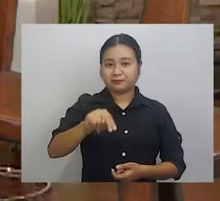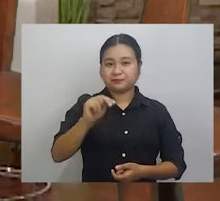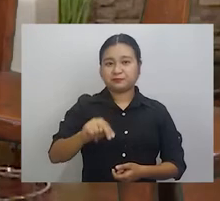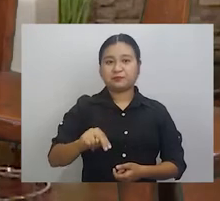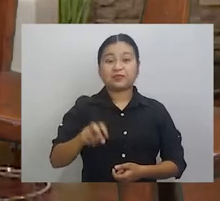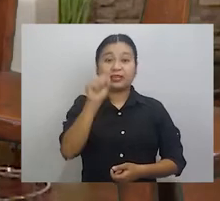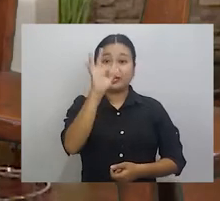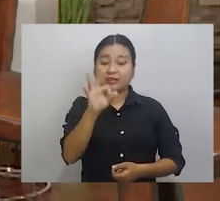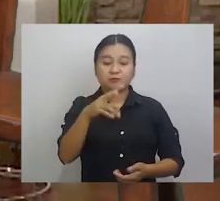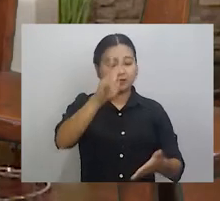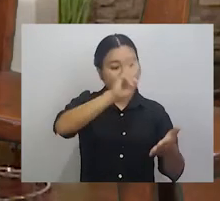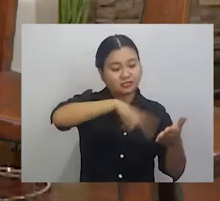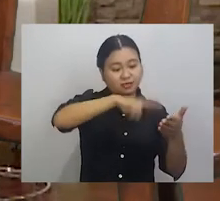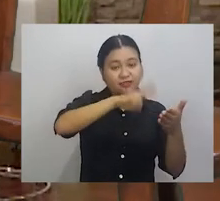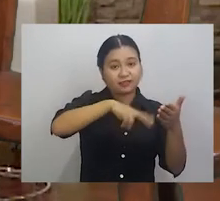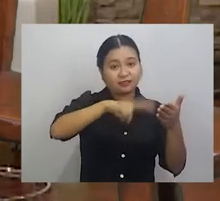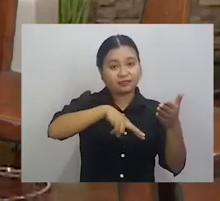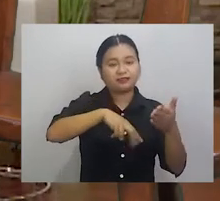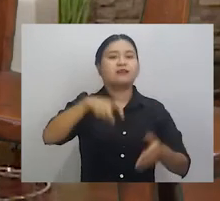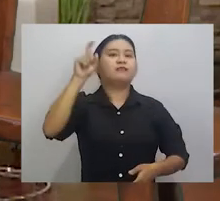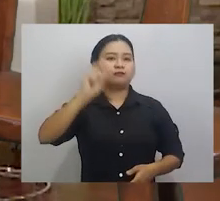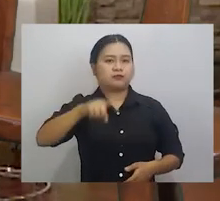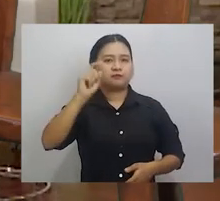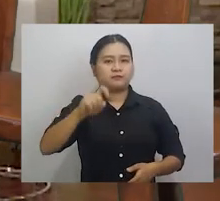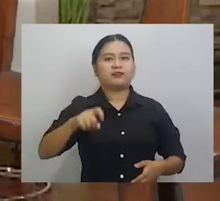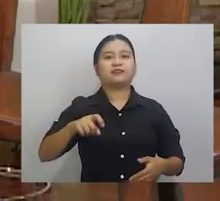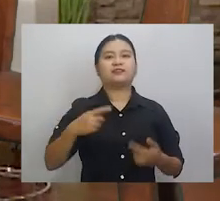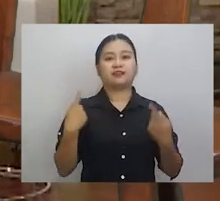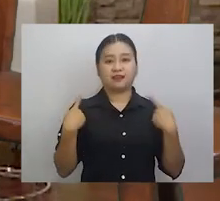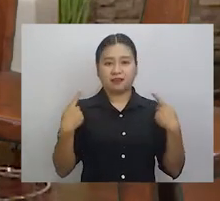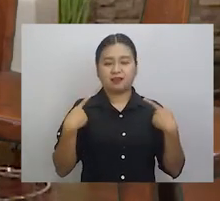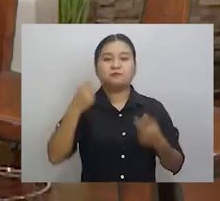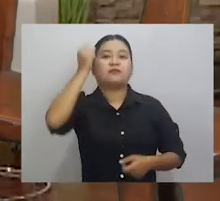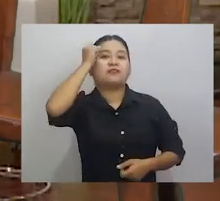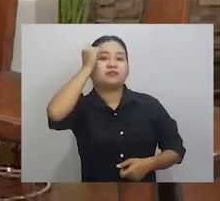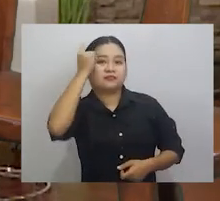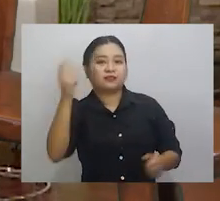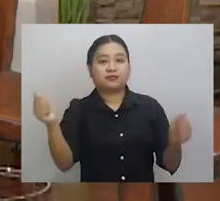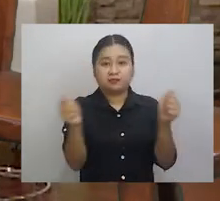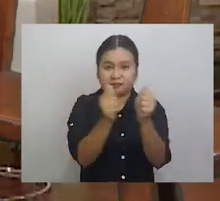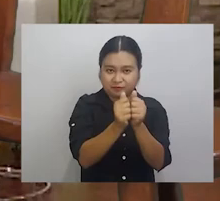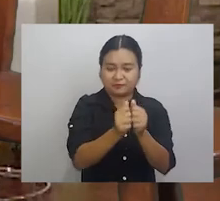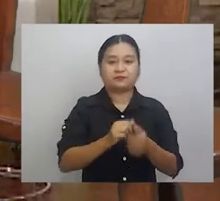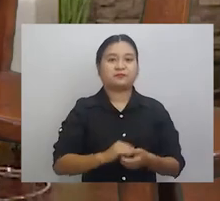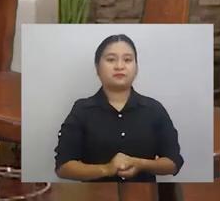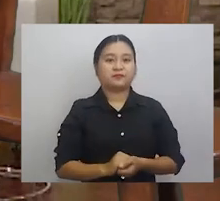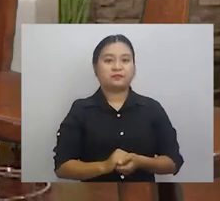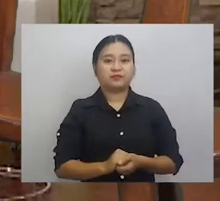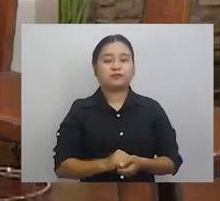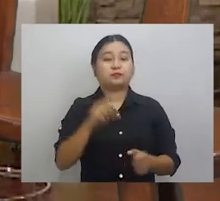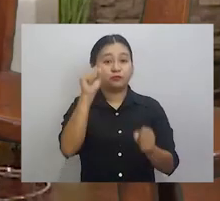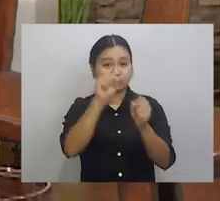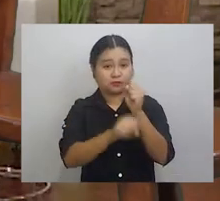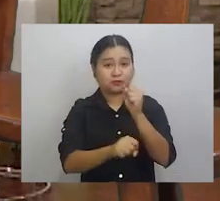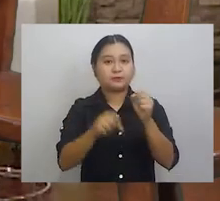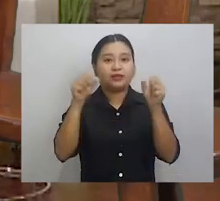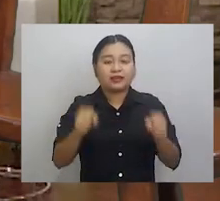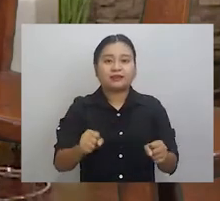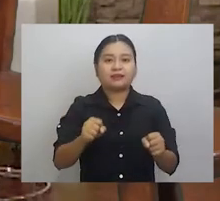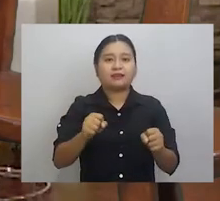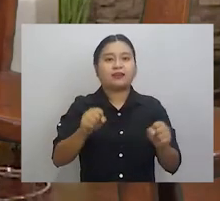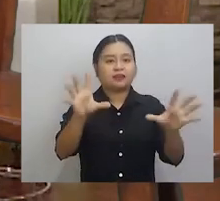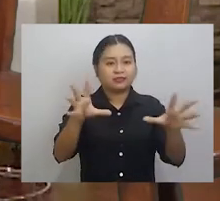Kailangan na kapag tayo ay nagbabasa, dapat ito ay may pag-uunawa. Nang sa gayon ay makuha natin ang